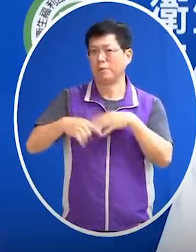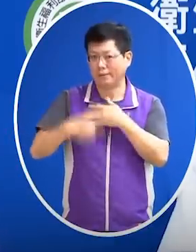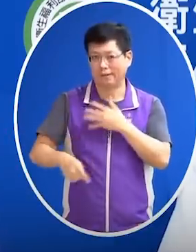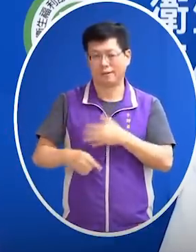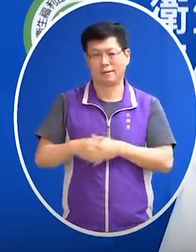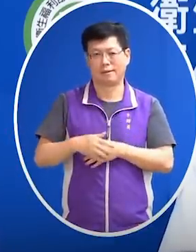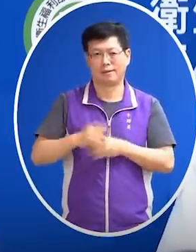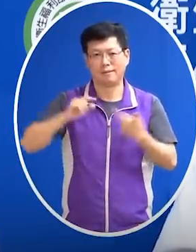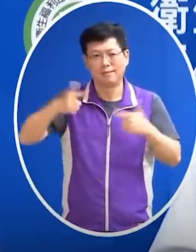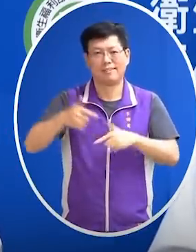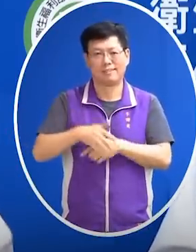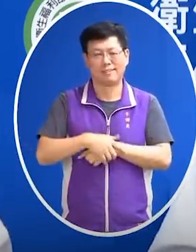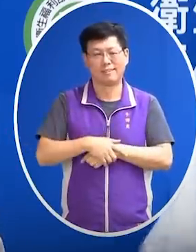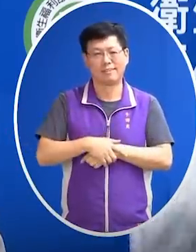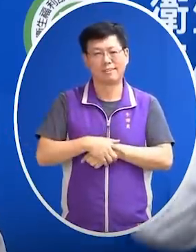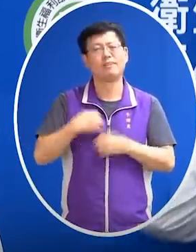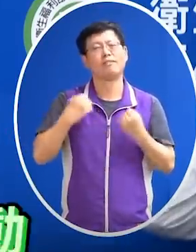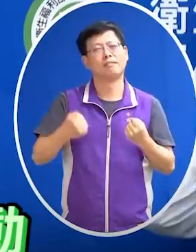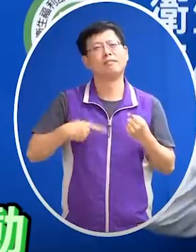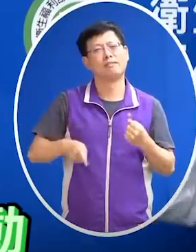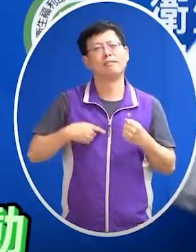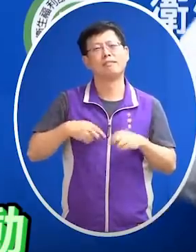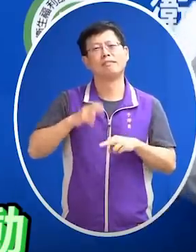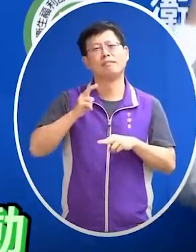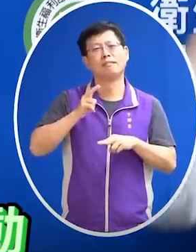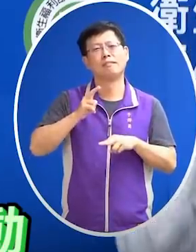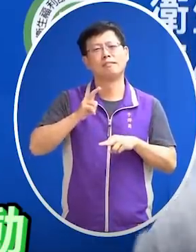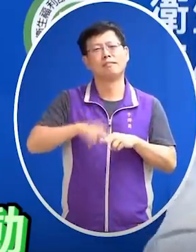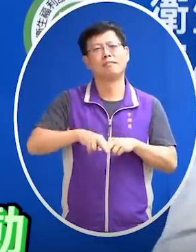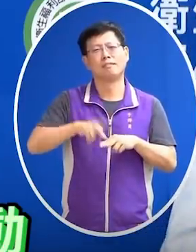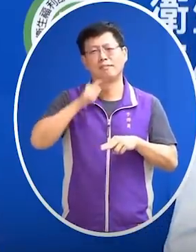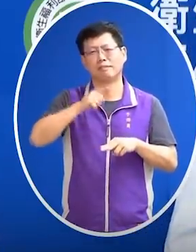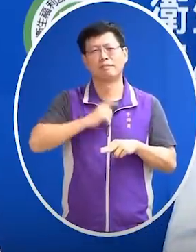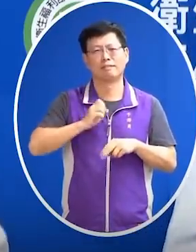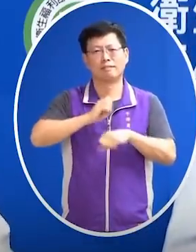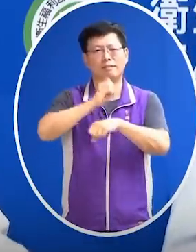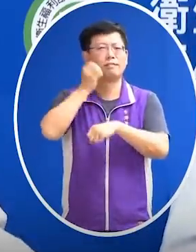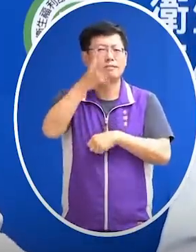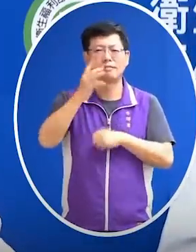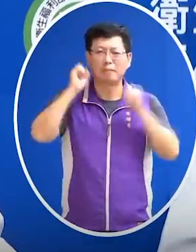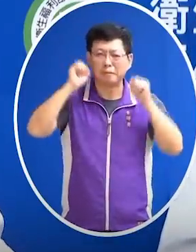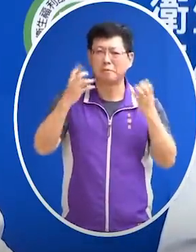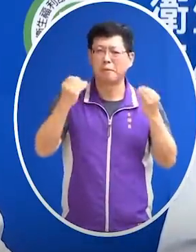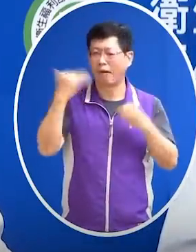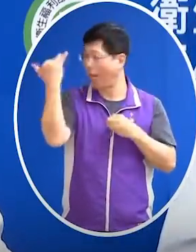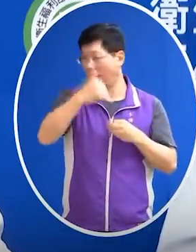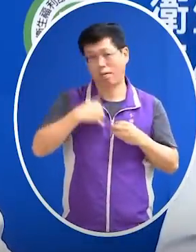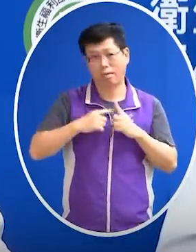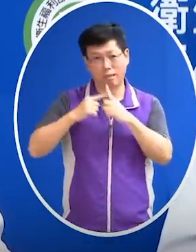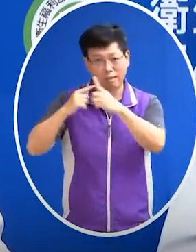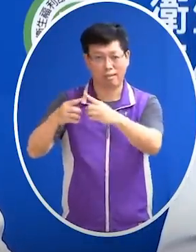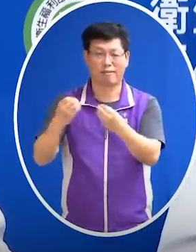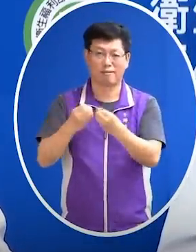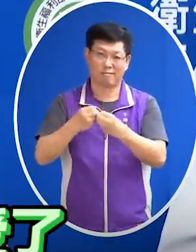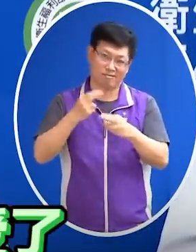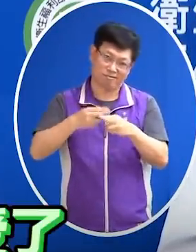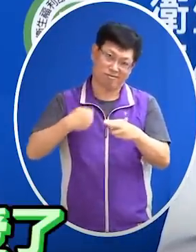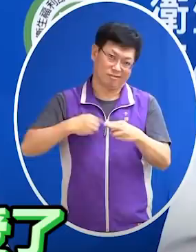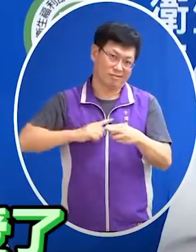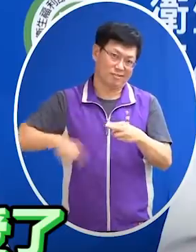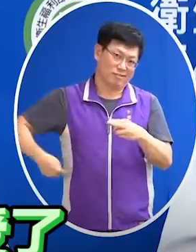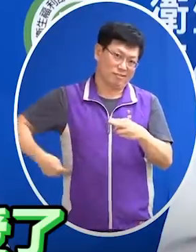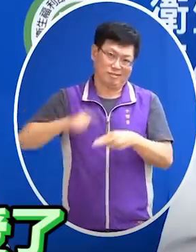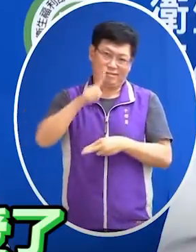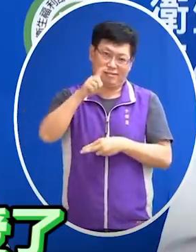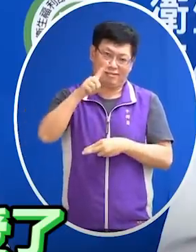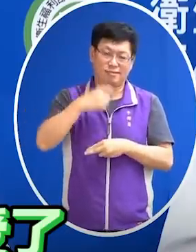了我已经在那边坐了4个月都没运动突然去开那个球，我相信我的腰一定是